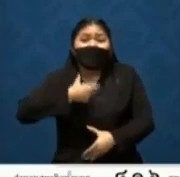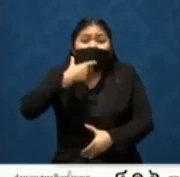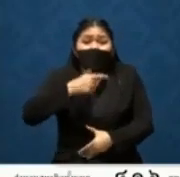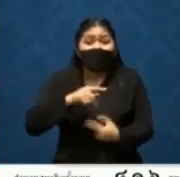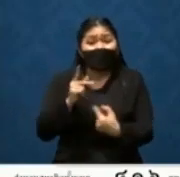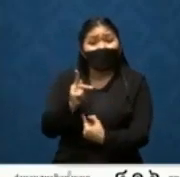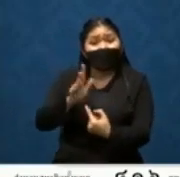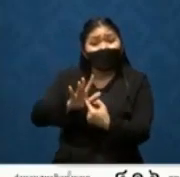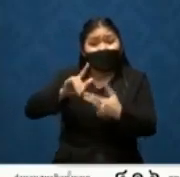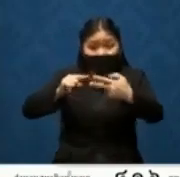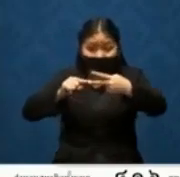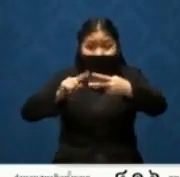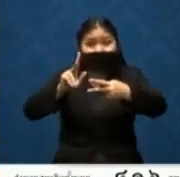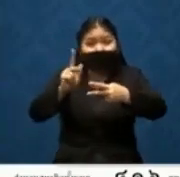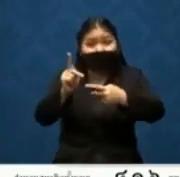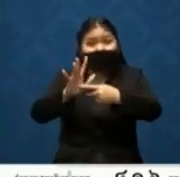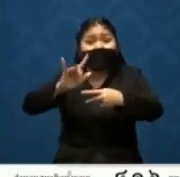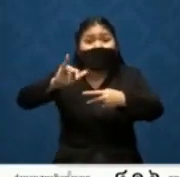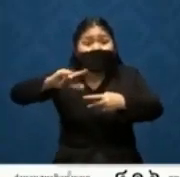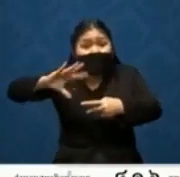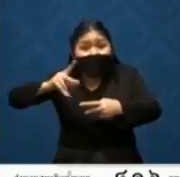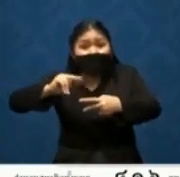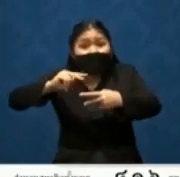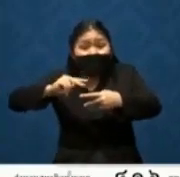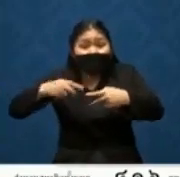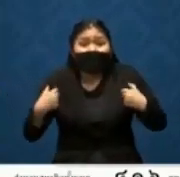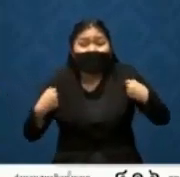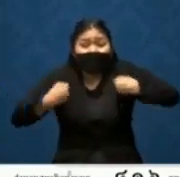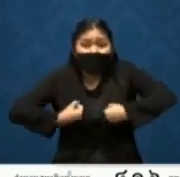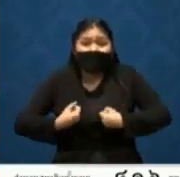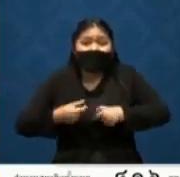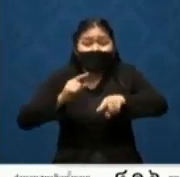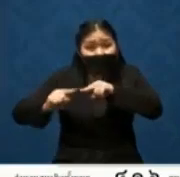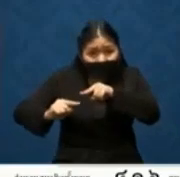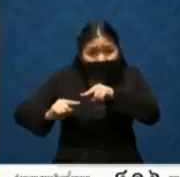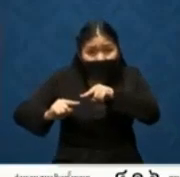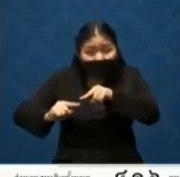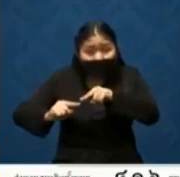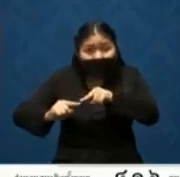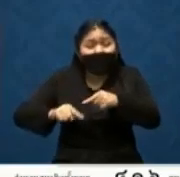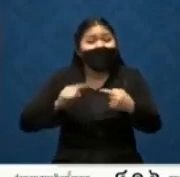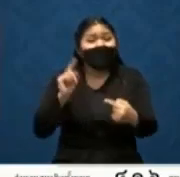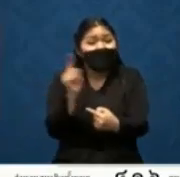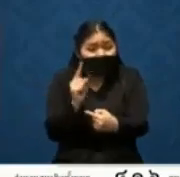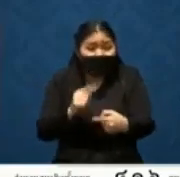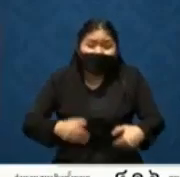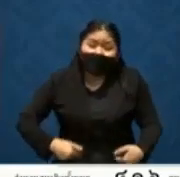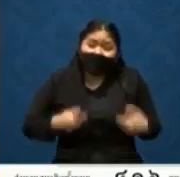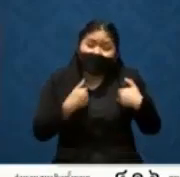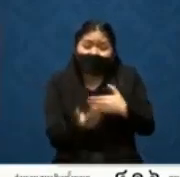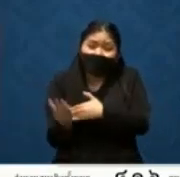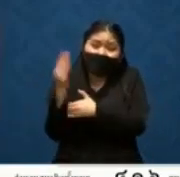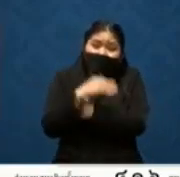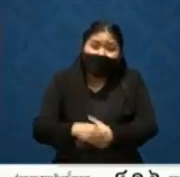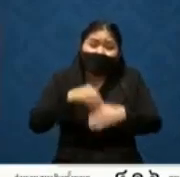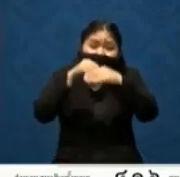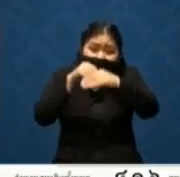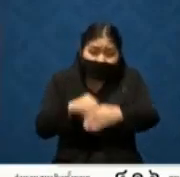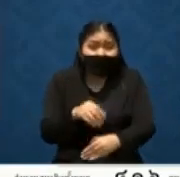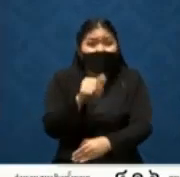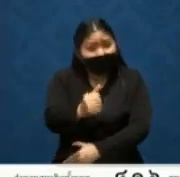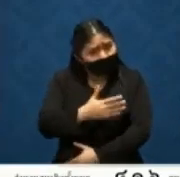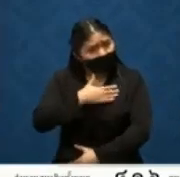ชงเป็นเครื่องนุ่งห่มหนึ่งในปัจจัย 4ของการอยู่รอดของมนุษยชาติสิ่งที่ผมอยาก